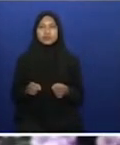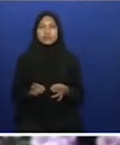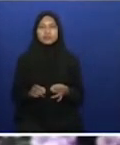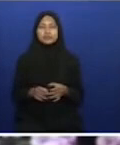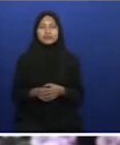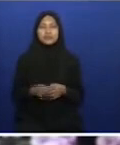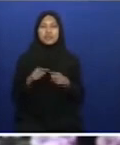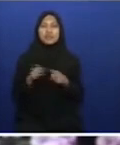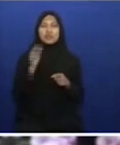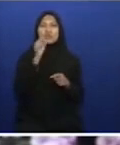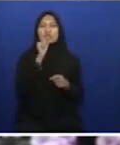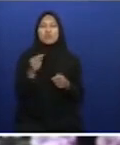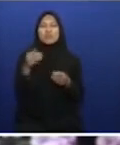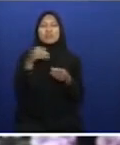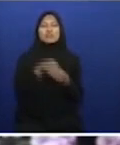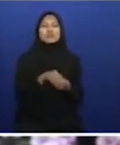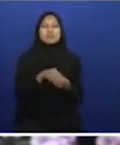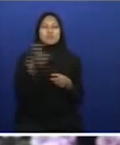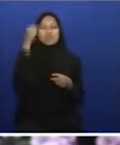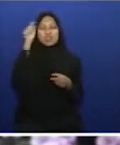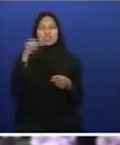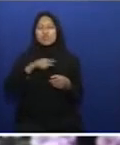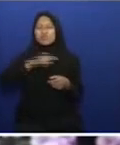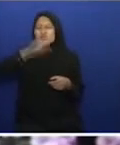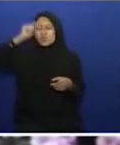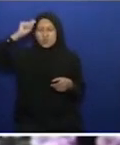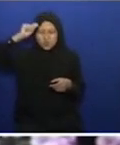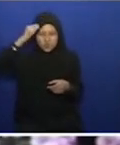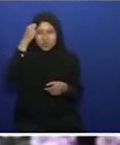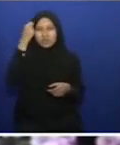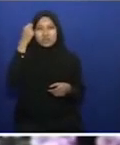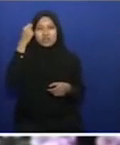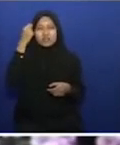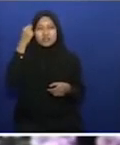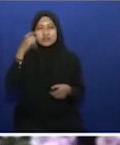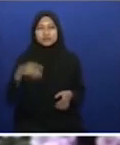Tapi untuk masuk di kampus ini, luar biasa susahnya.